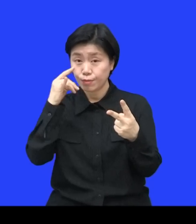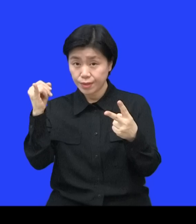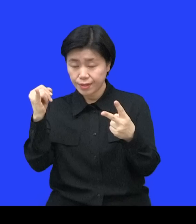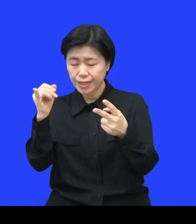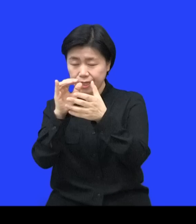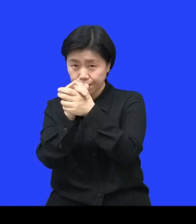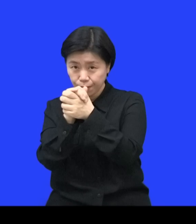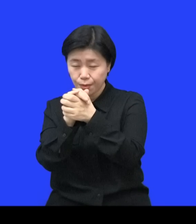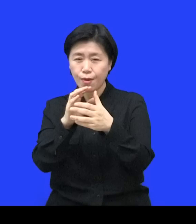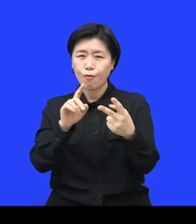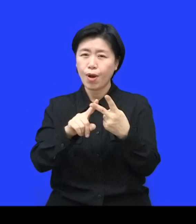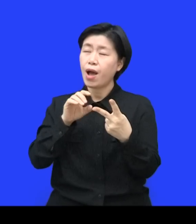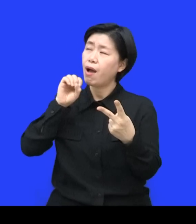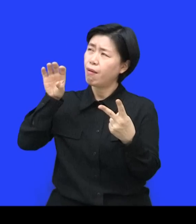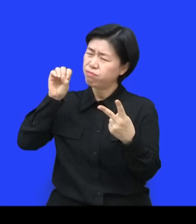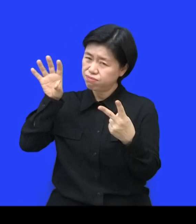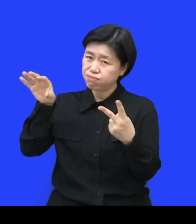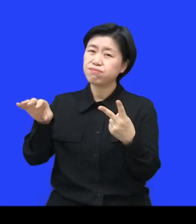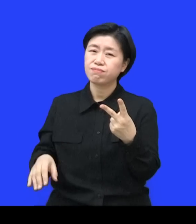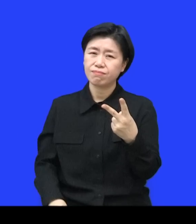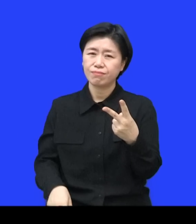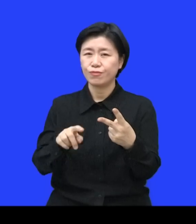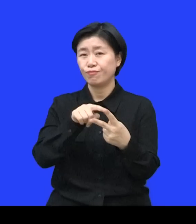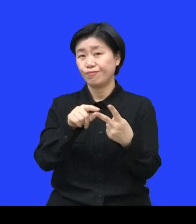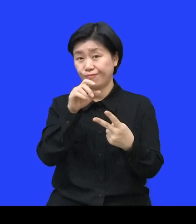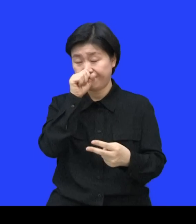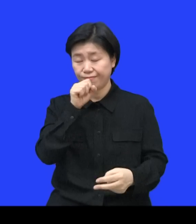오신 큰 하나님의 이 무기였다.